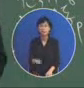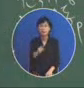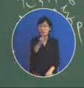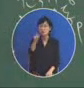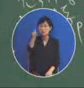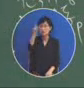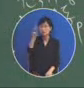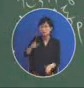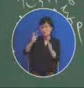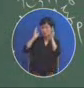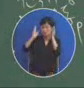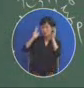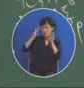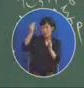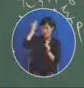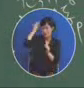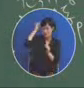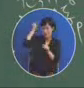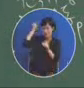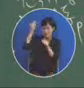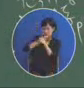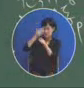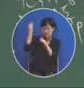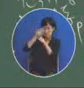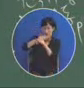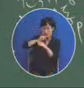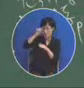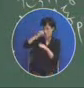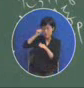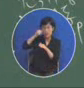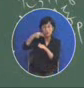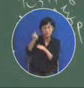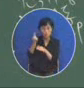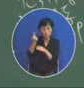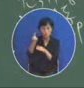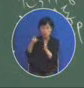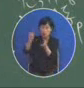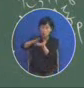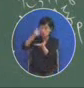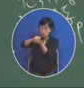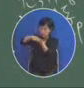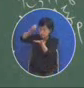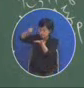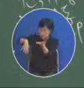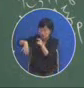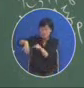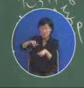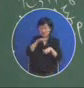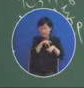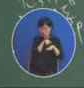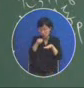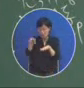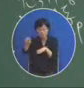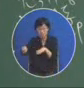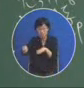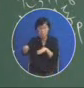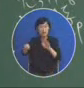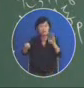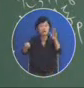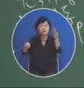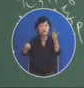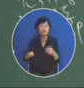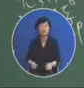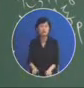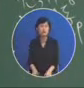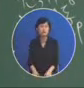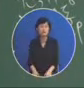Christ. 아는 게 많아 상관없습니다. 그리스도 없는 데를 공격을 해요. It doesn't matter how much you study theology, how much you know, if you do not have Christ, he will attack